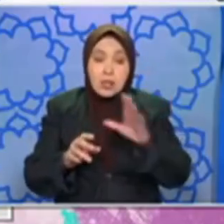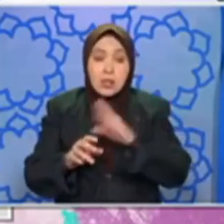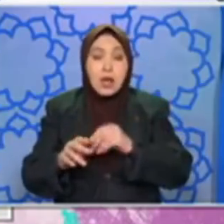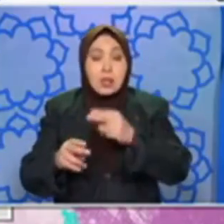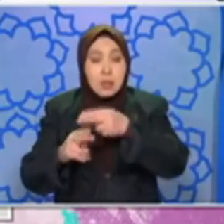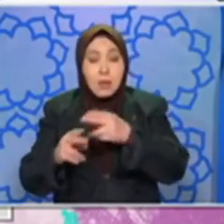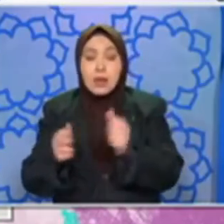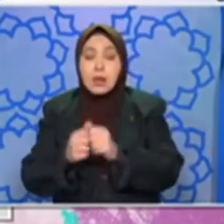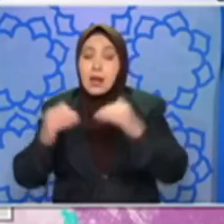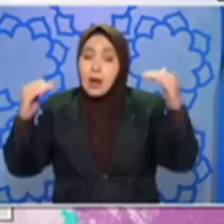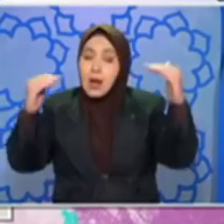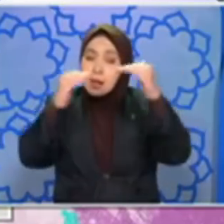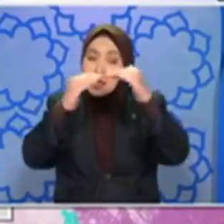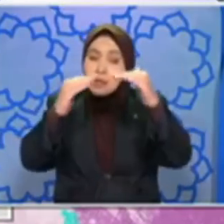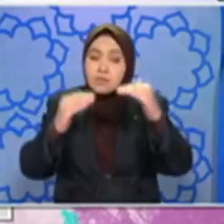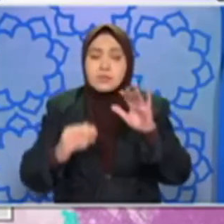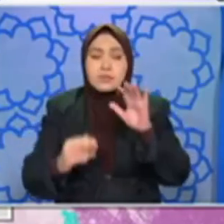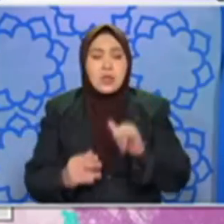المستقيم